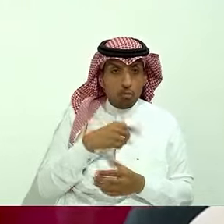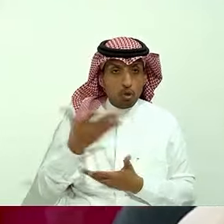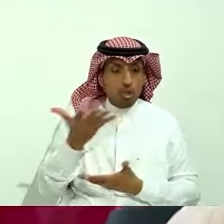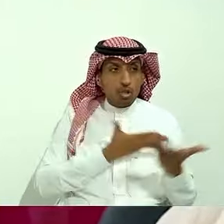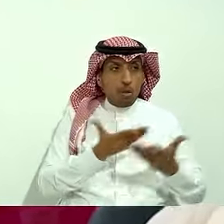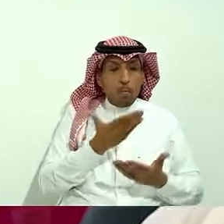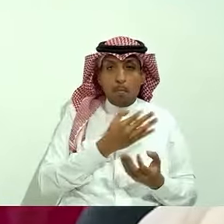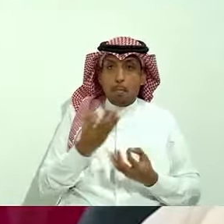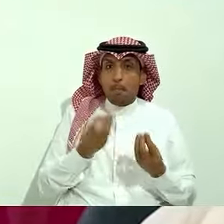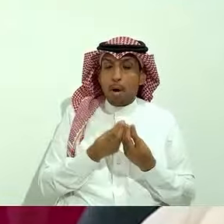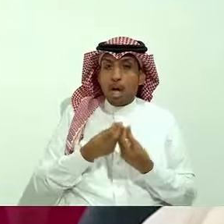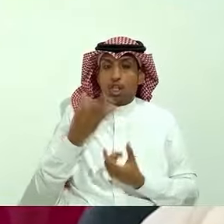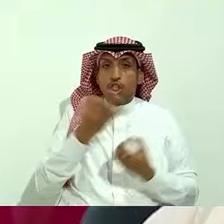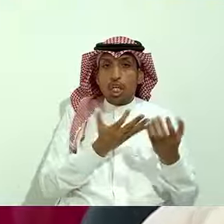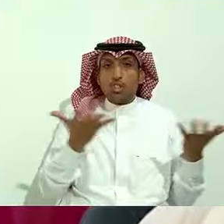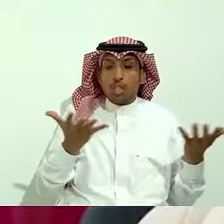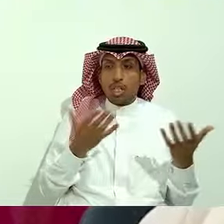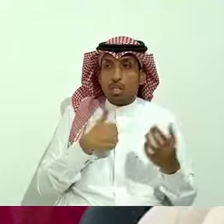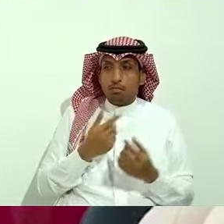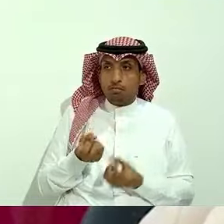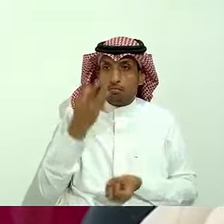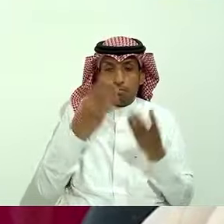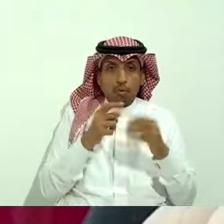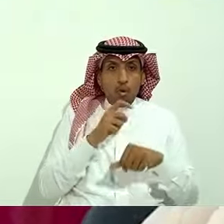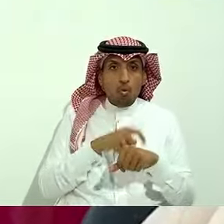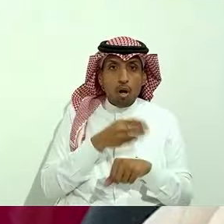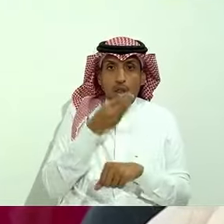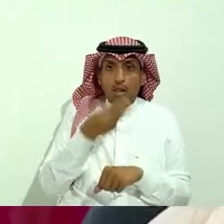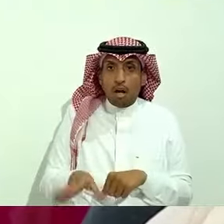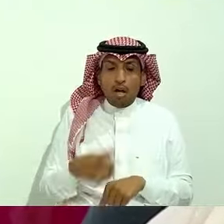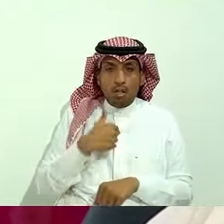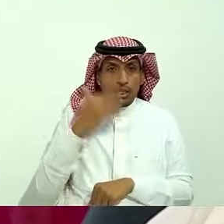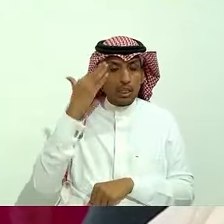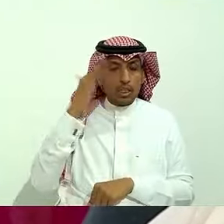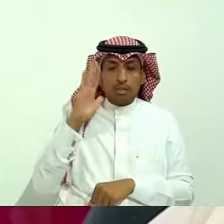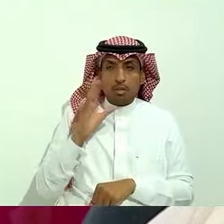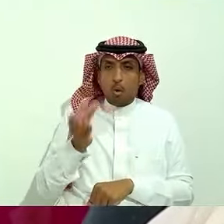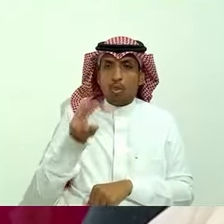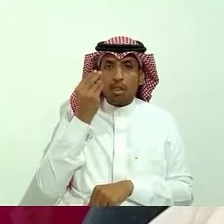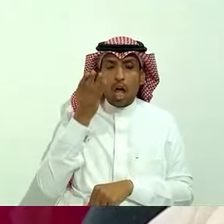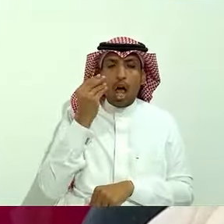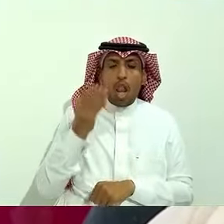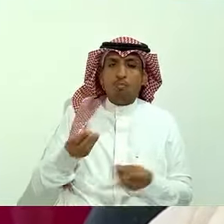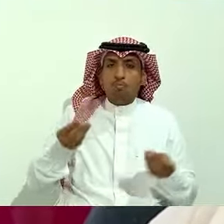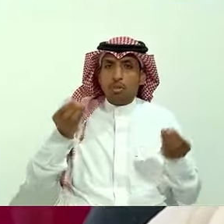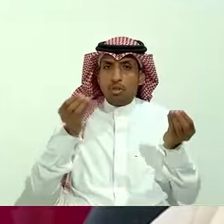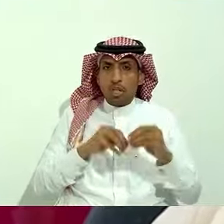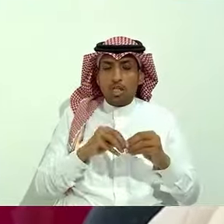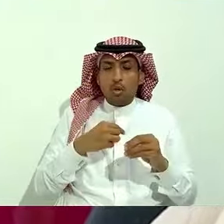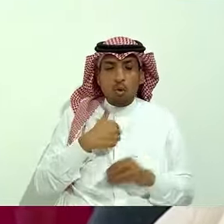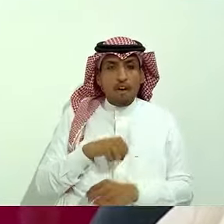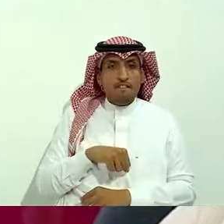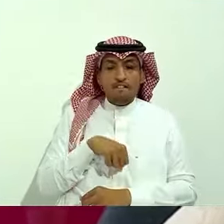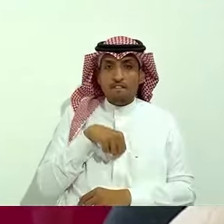معها أنبهر، لما أقعد معها الوقت يمر وأنسى نفسي وأتعلم أشياء جداً كثير، ويزيد